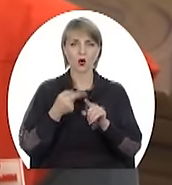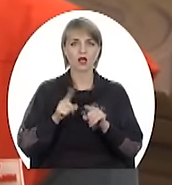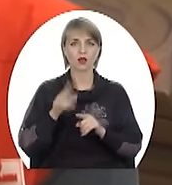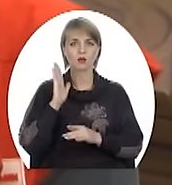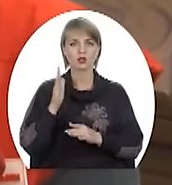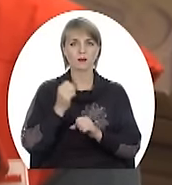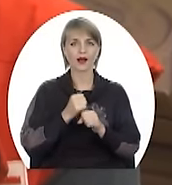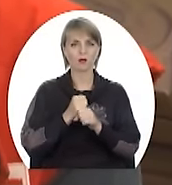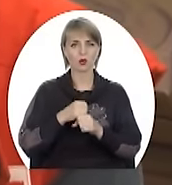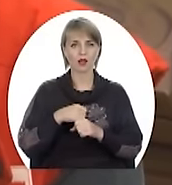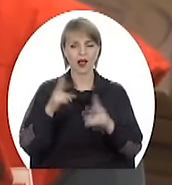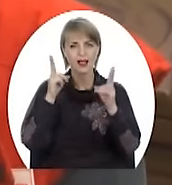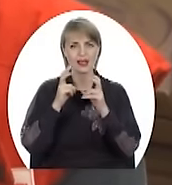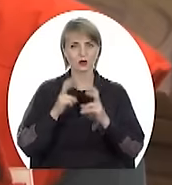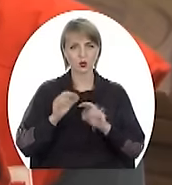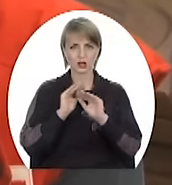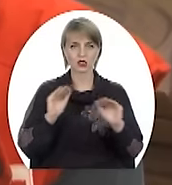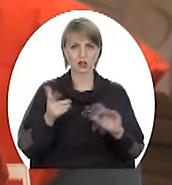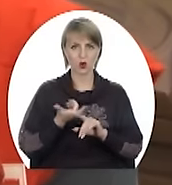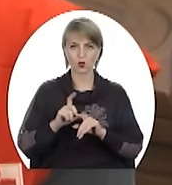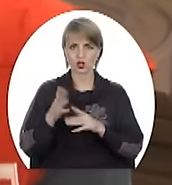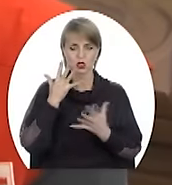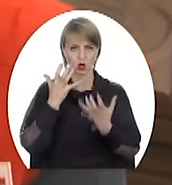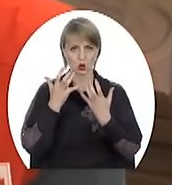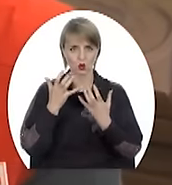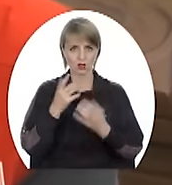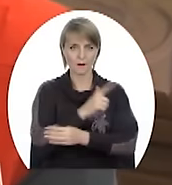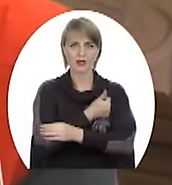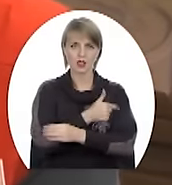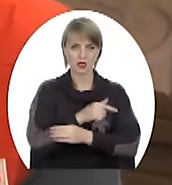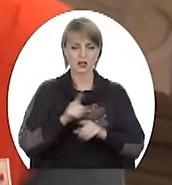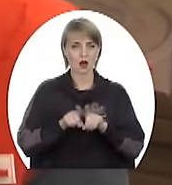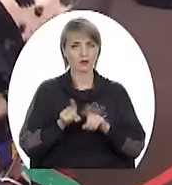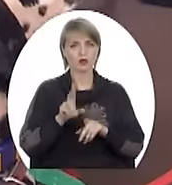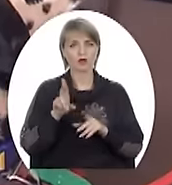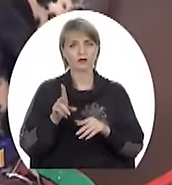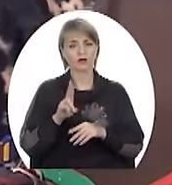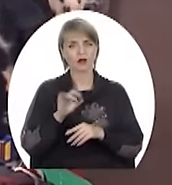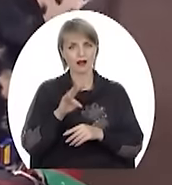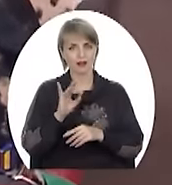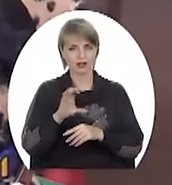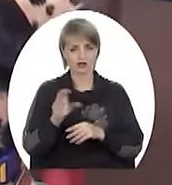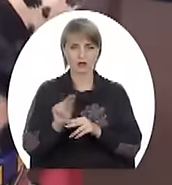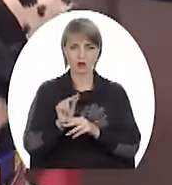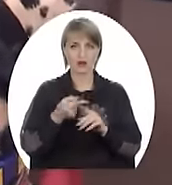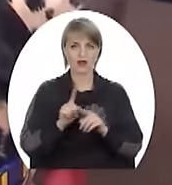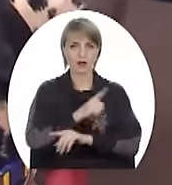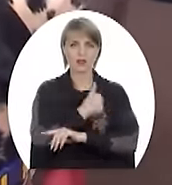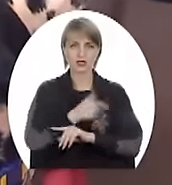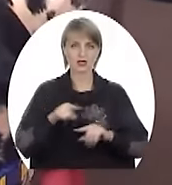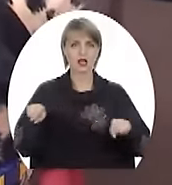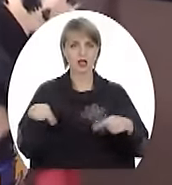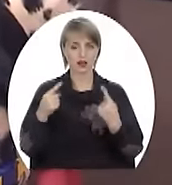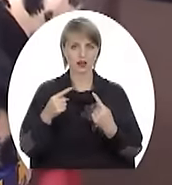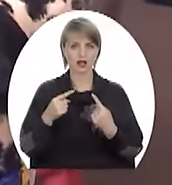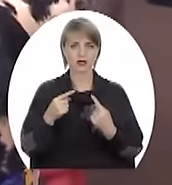будет проработка, диагностика детей, то есть очень серьезная, да, медицинская, потому что все-таки канастерапия – это в первую очередь медицинская